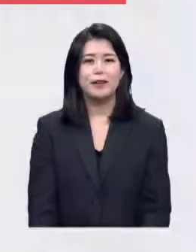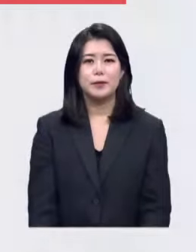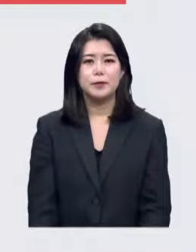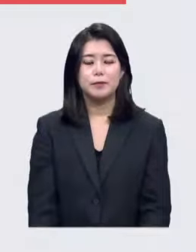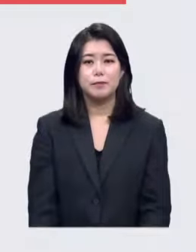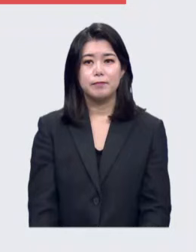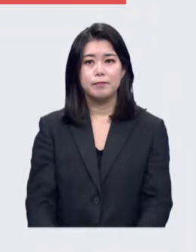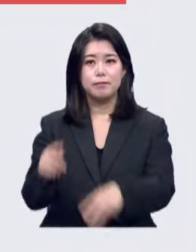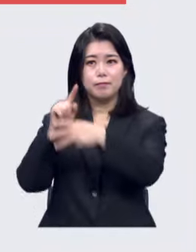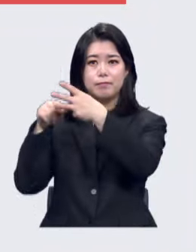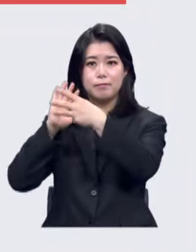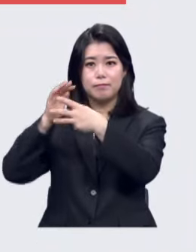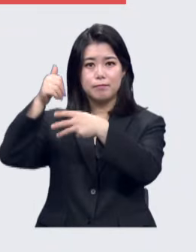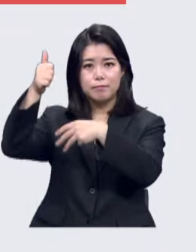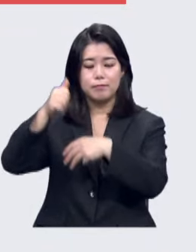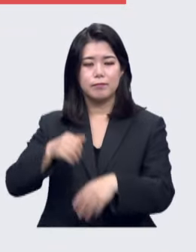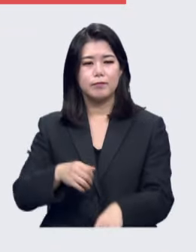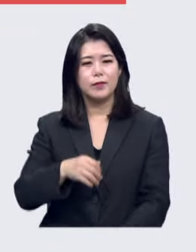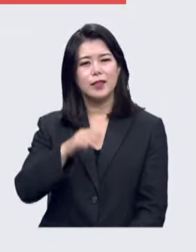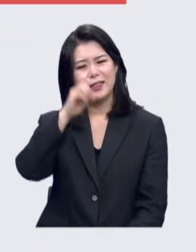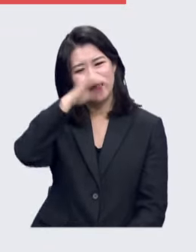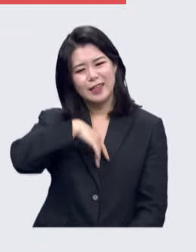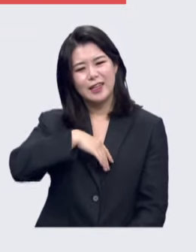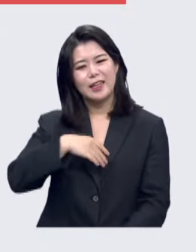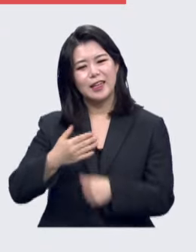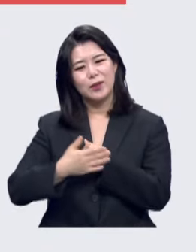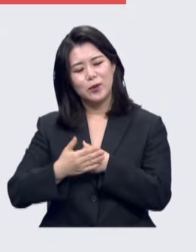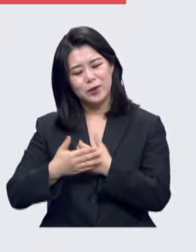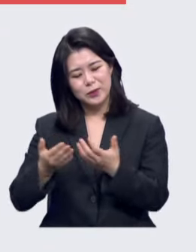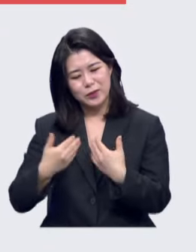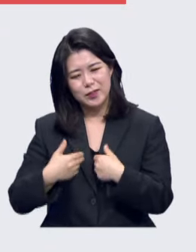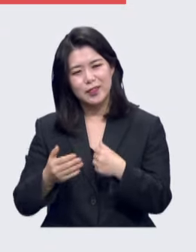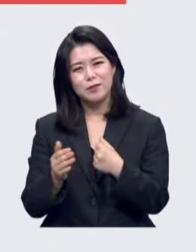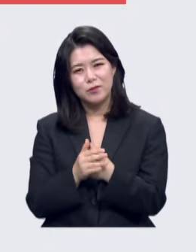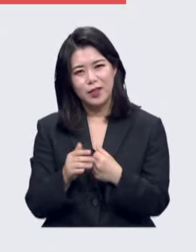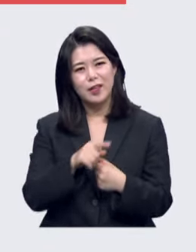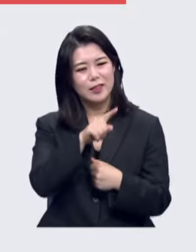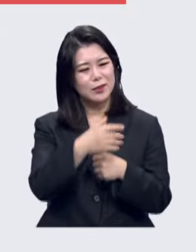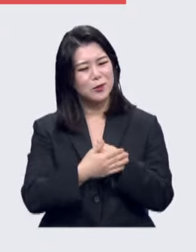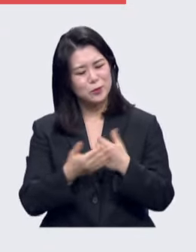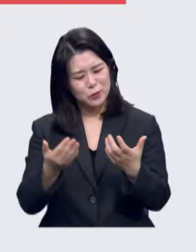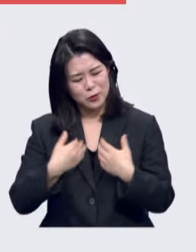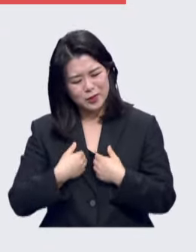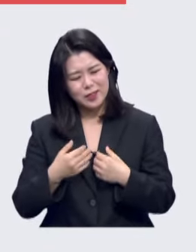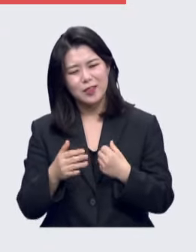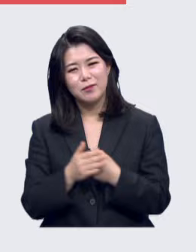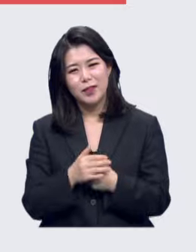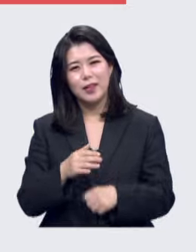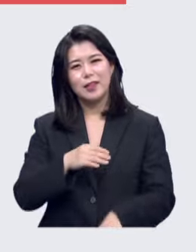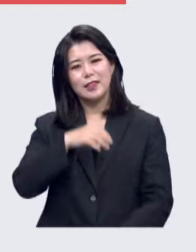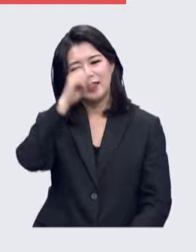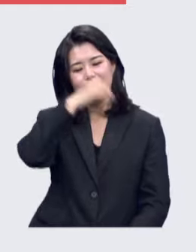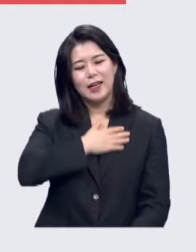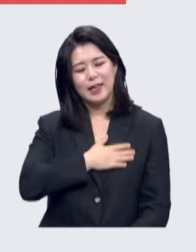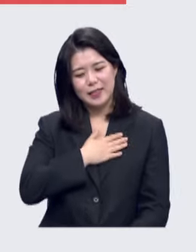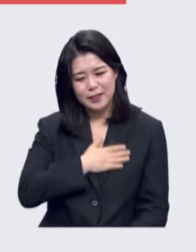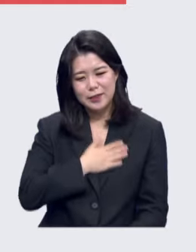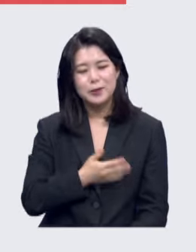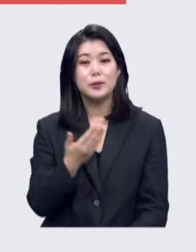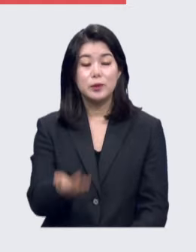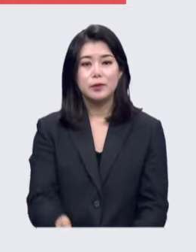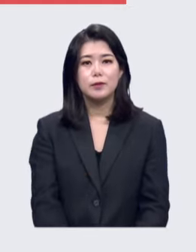윤석열 대통령도 예의상 한 말이다 도움을 줬으니 어쨌든이 선거 과정에서 도움을 준 수많 사람 중에 한 명이니 그럼 좋은 말을